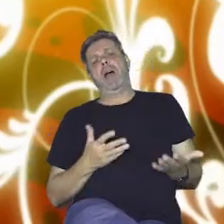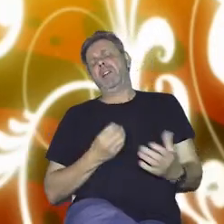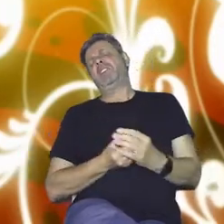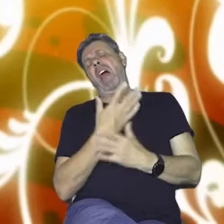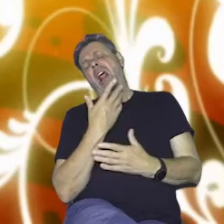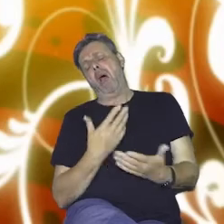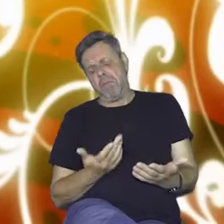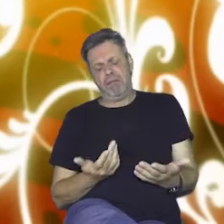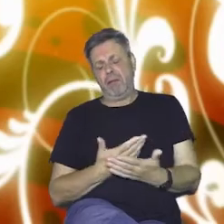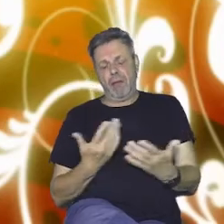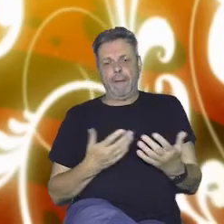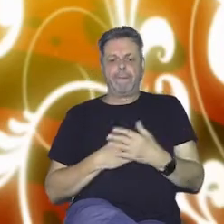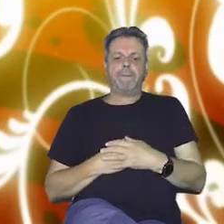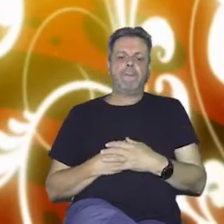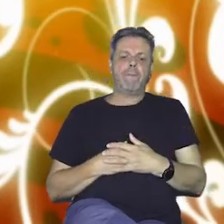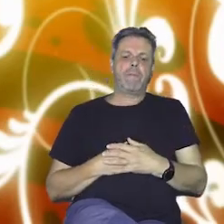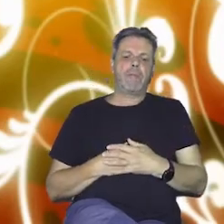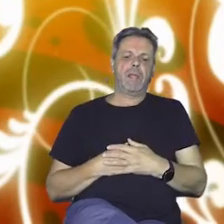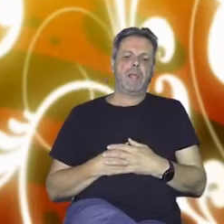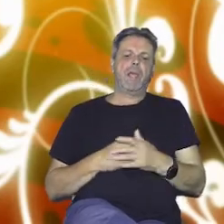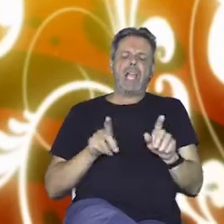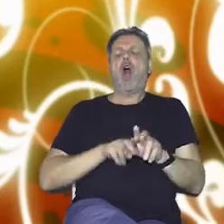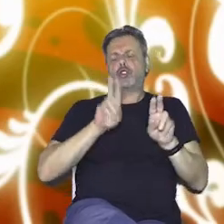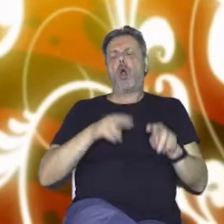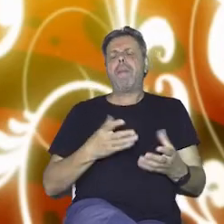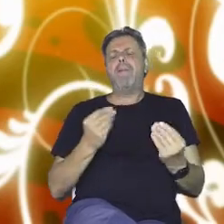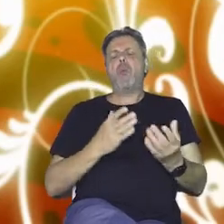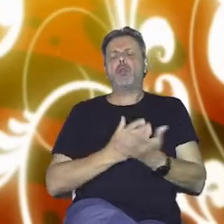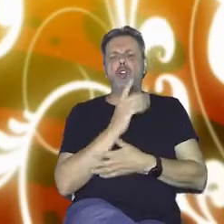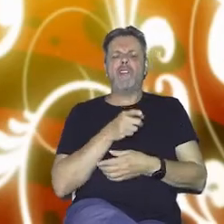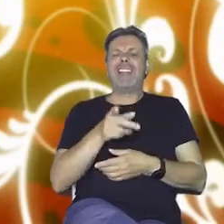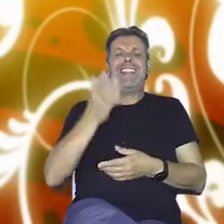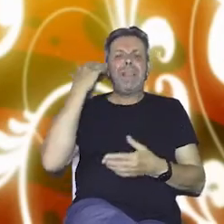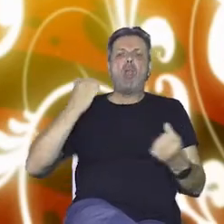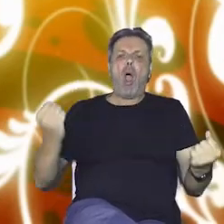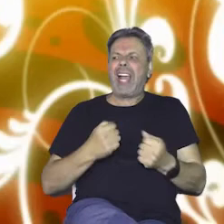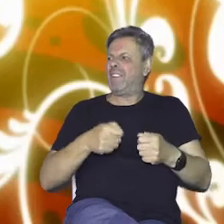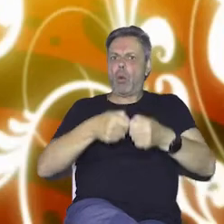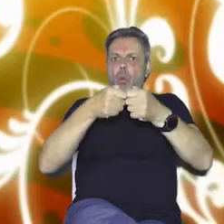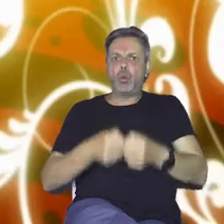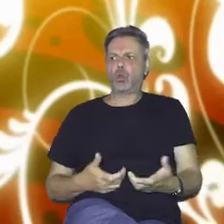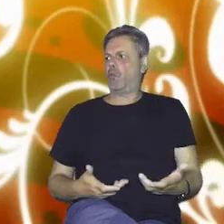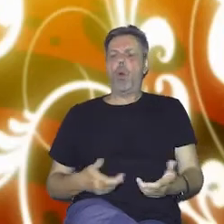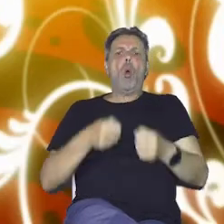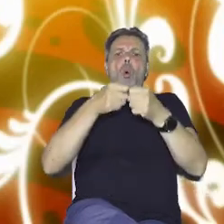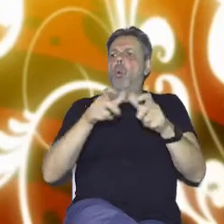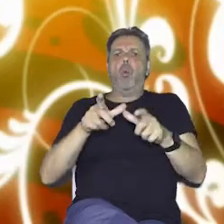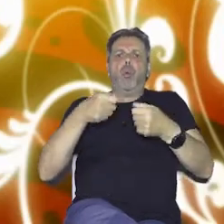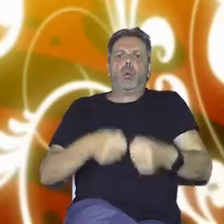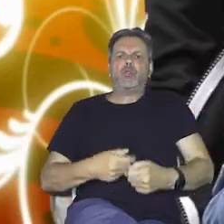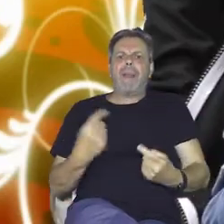stvarao i oni dođu i uzmu i ovo ono, kao što ima slučajeva puno. Ti si bio aktivan u društvu, naravno, društvenim da. Događanjima.